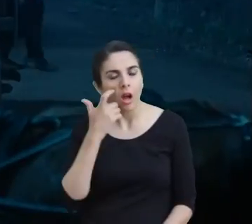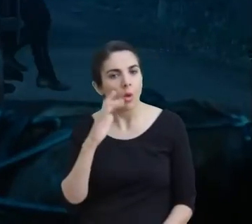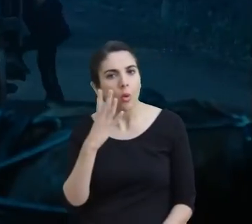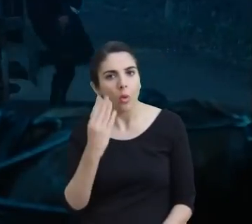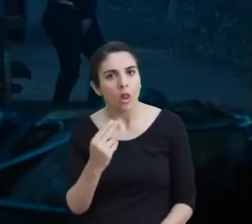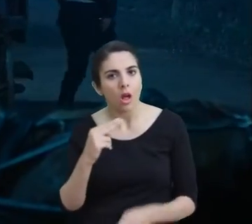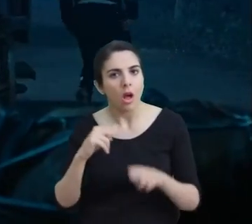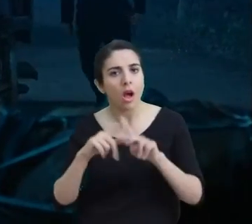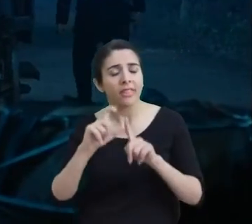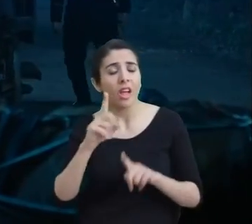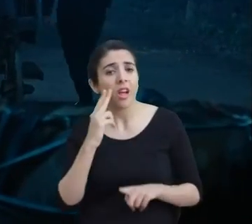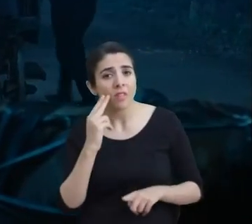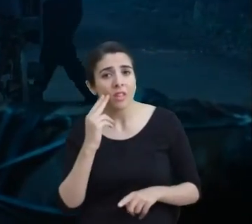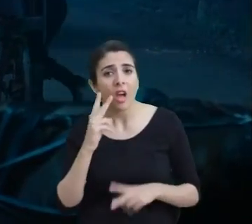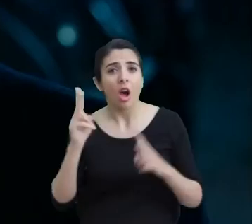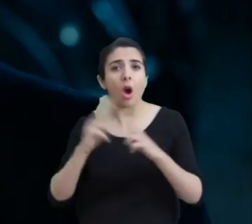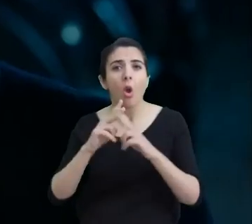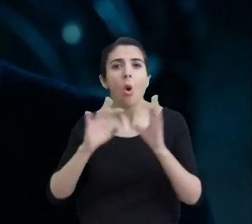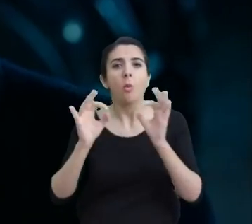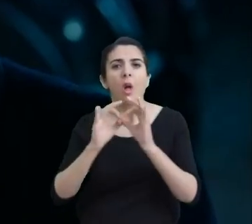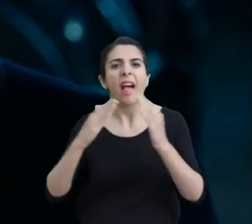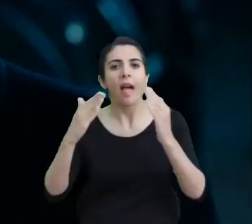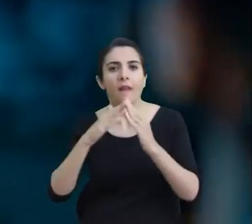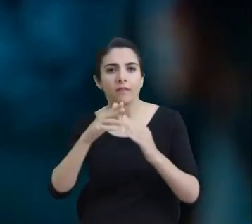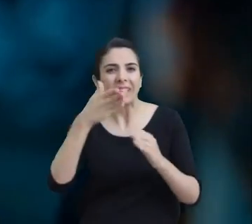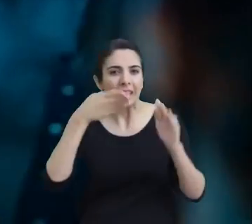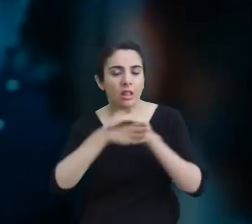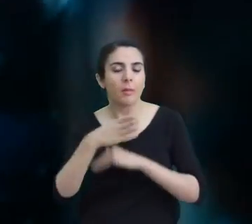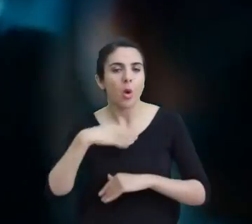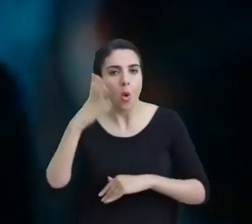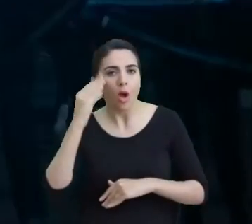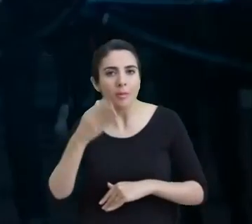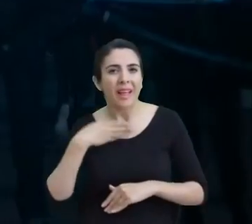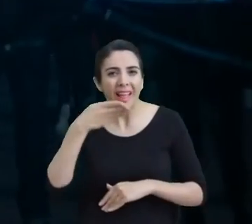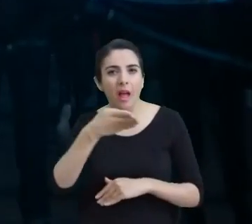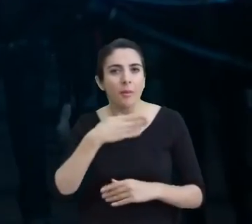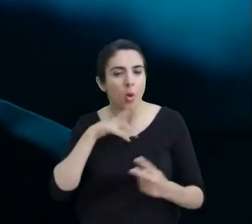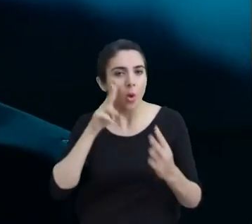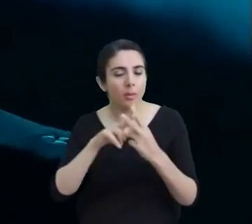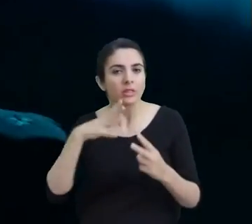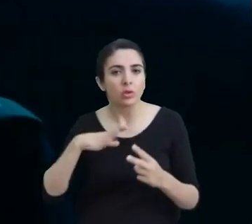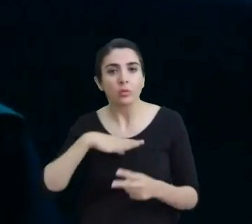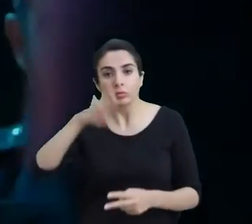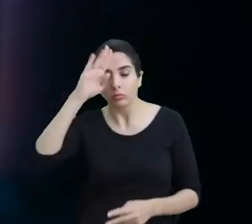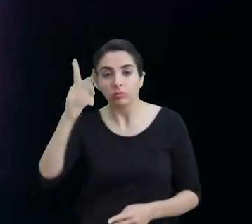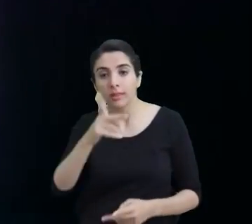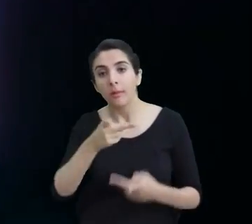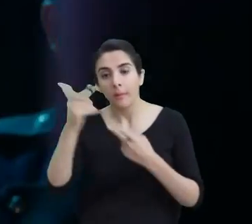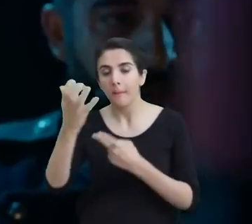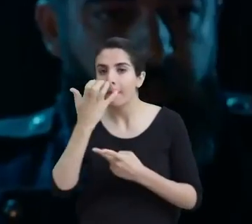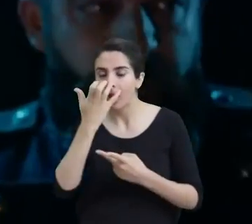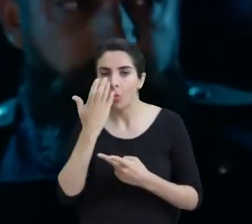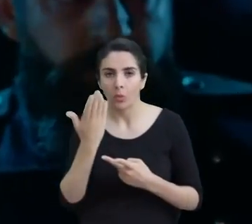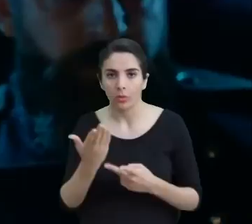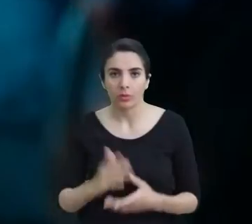Hayırdır? Kadı efendi, karakoldan Boris Zaharyas'ın evinde olduğunuzu öğrendik. Sizi almaya geliyorduk. Sultanımız huzuruna